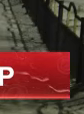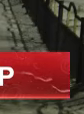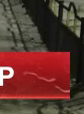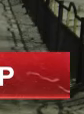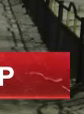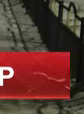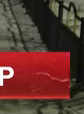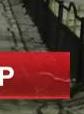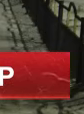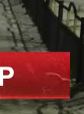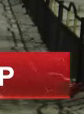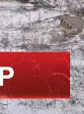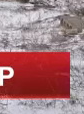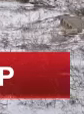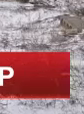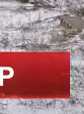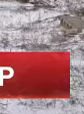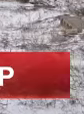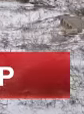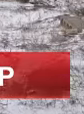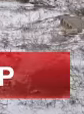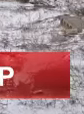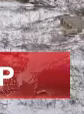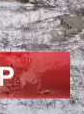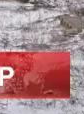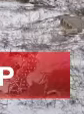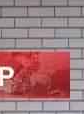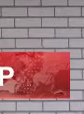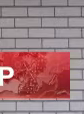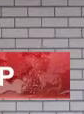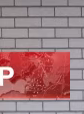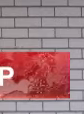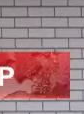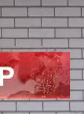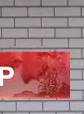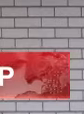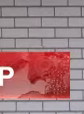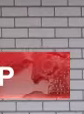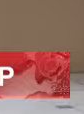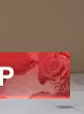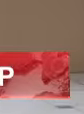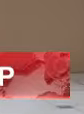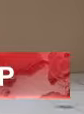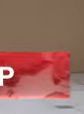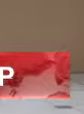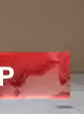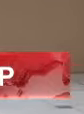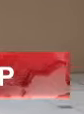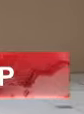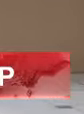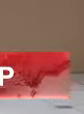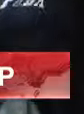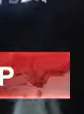Павлодарда жоғарғы оқу орны жатақхана салғызып, оны сатып алудан бас тартқан. Ал өңірде жатақхана тапшы. 700-ден астам